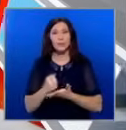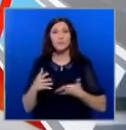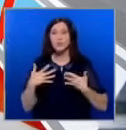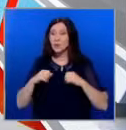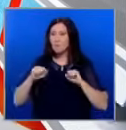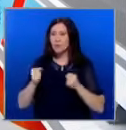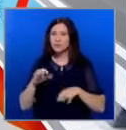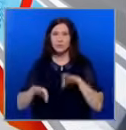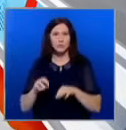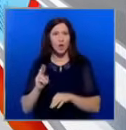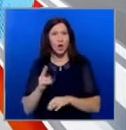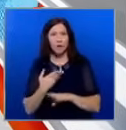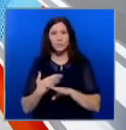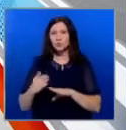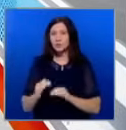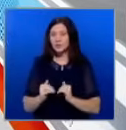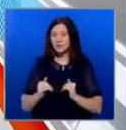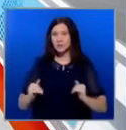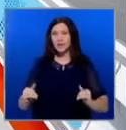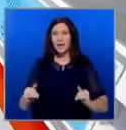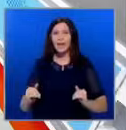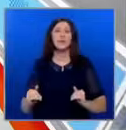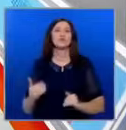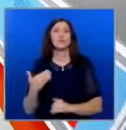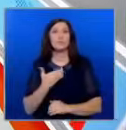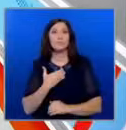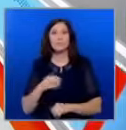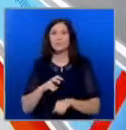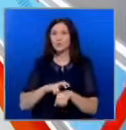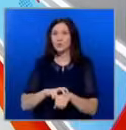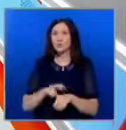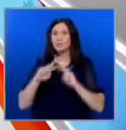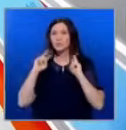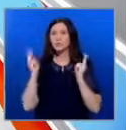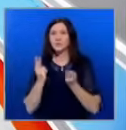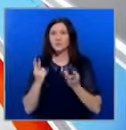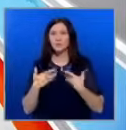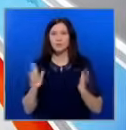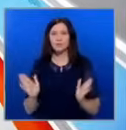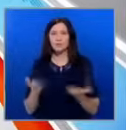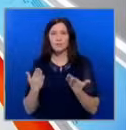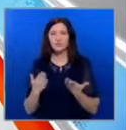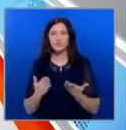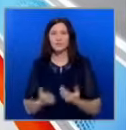по-бързи избори. Как продължава разделението по оста Пеевски-Доган? По света и у нас започва.